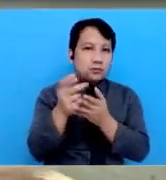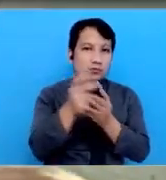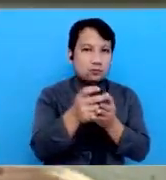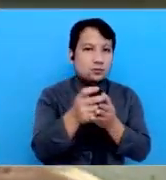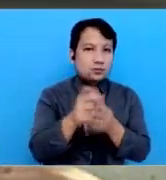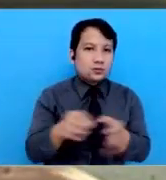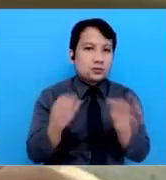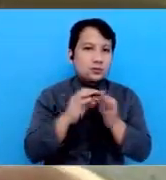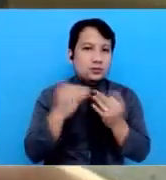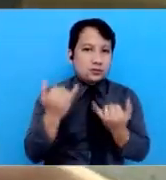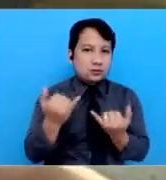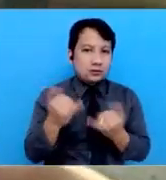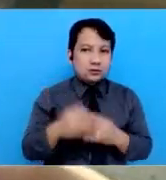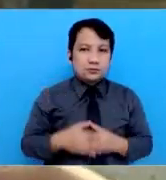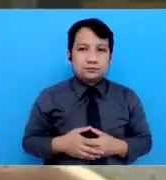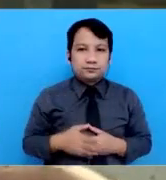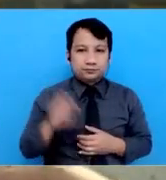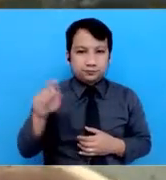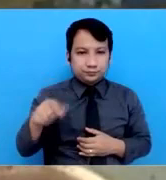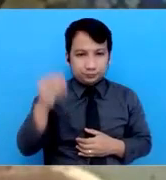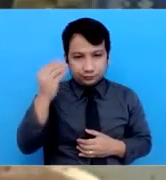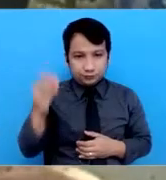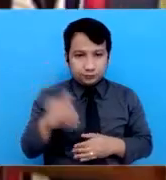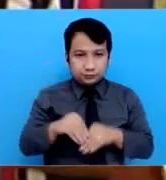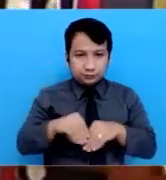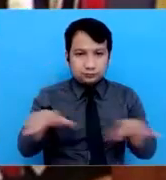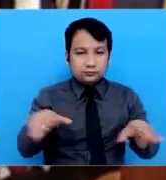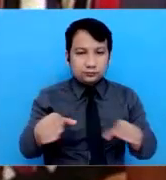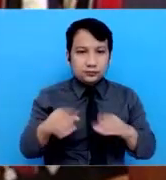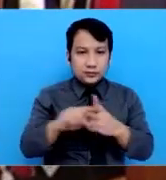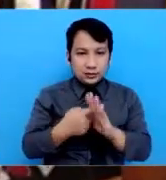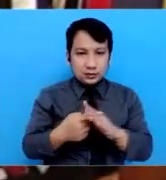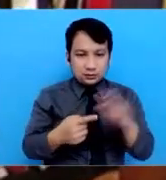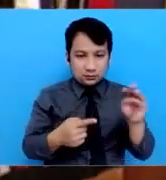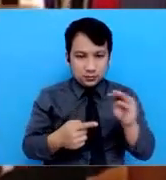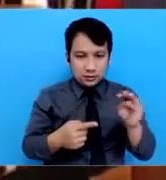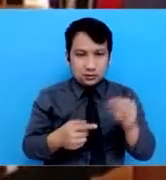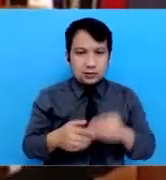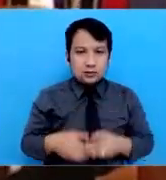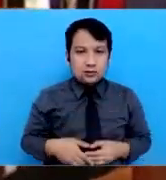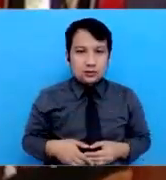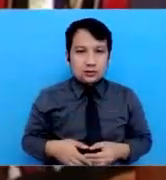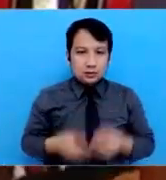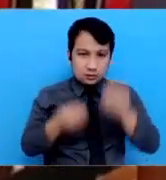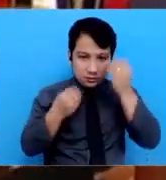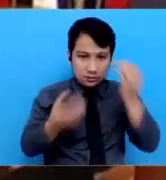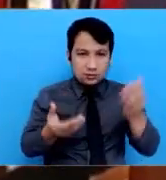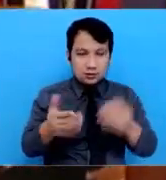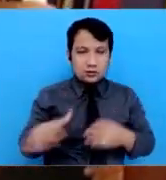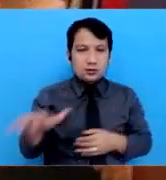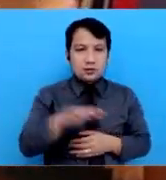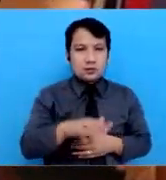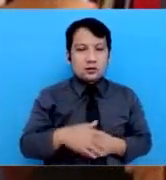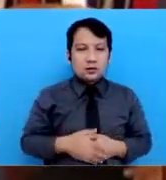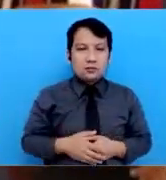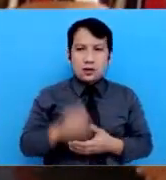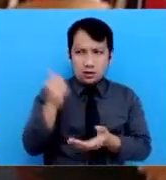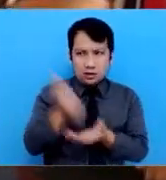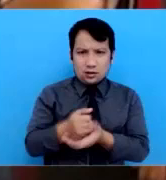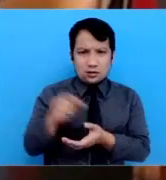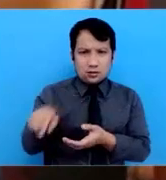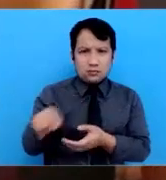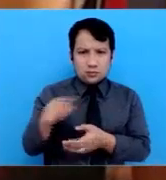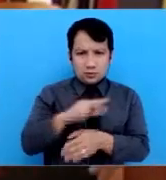na po nila yon. This will be implemented po on Monday. Kasi starting Monday po, i-implement na po yan. Pabor naman ang ilang pasahero